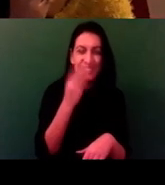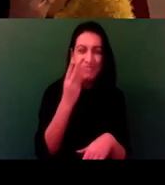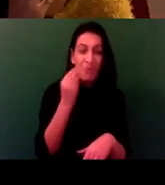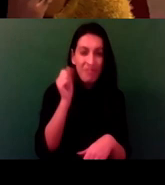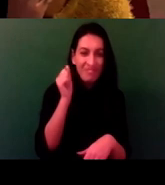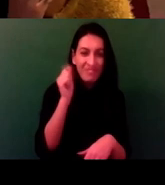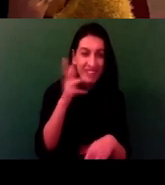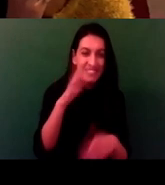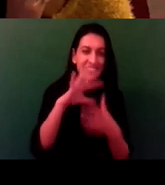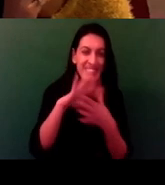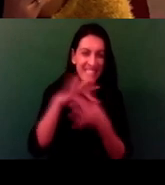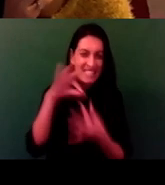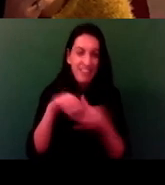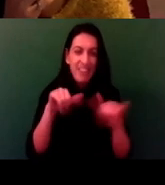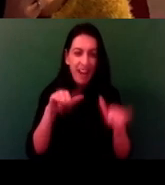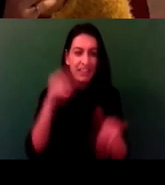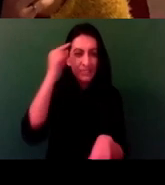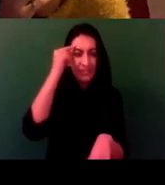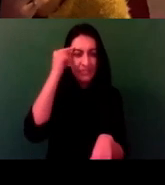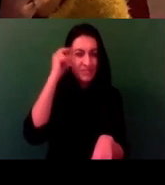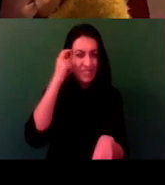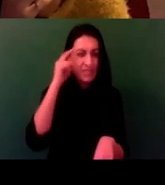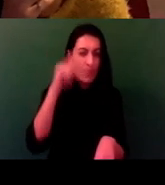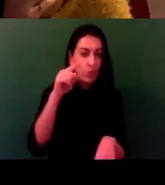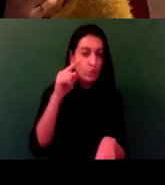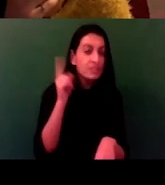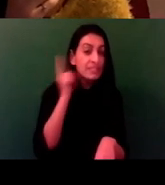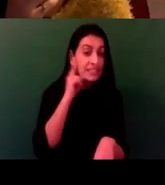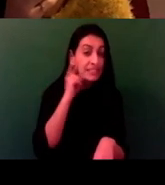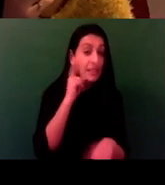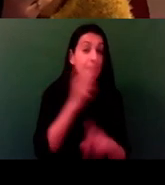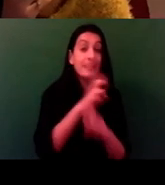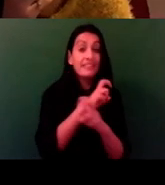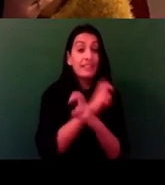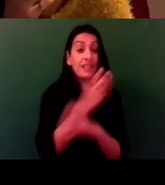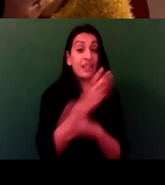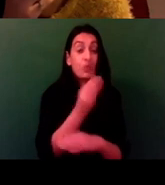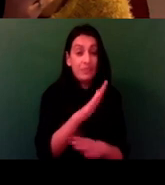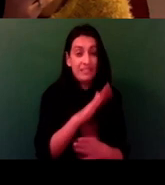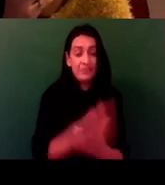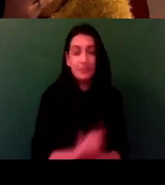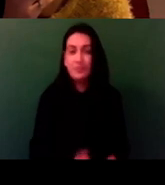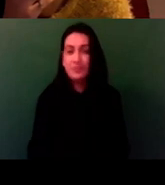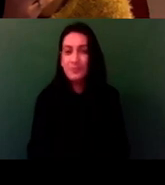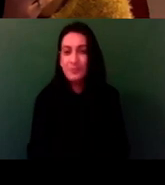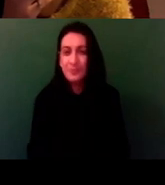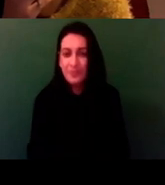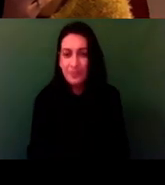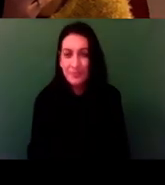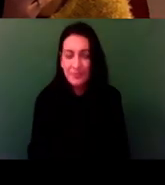ederiz. Nurettin Günç. Nurettin Günç olarak bir hızlıca çok güzel şeyler